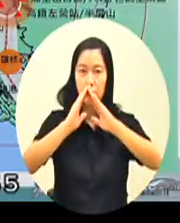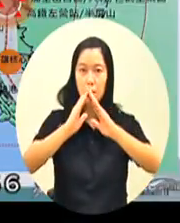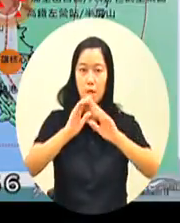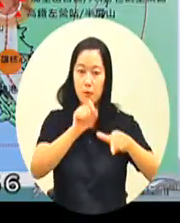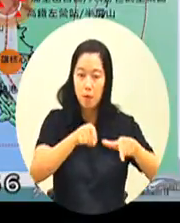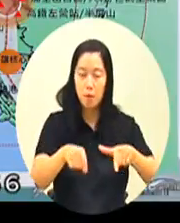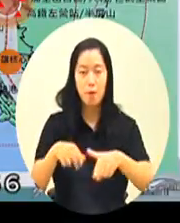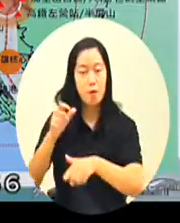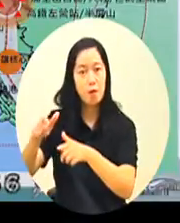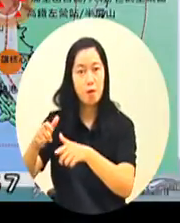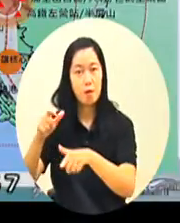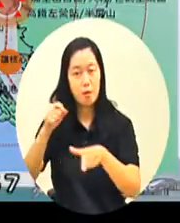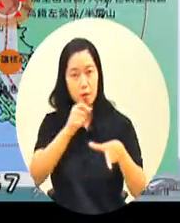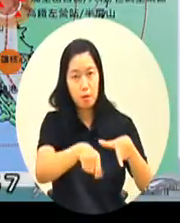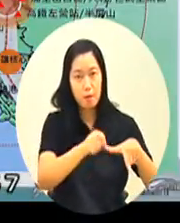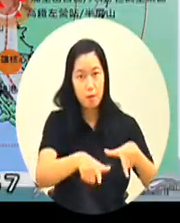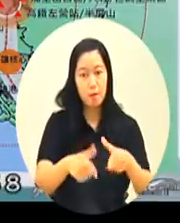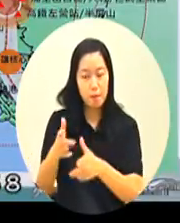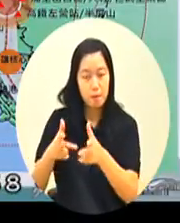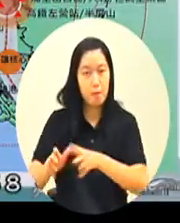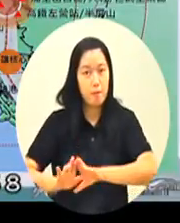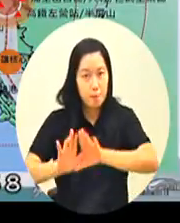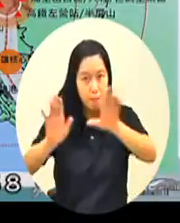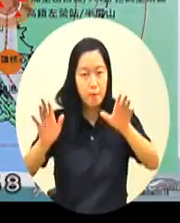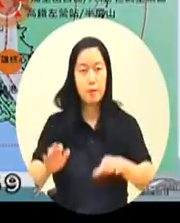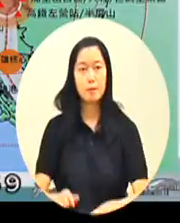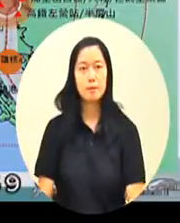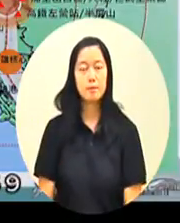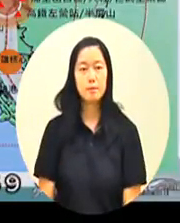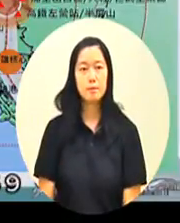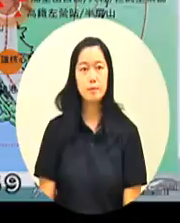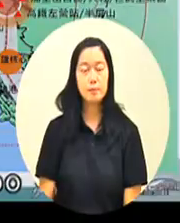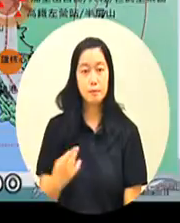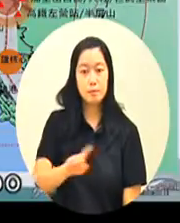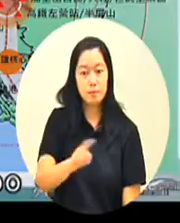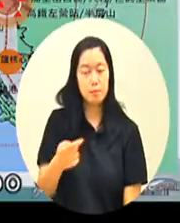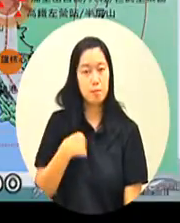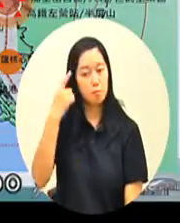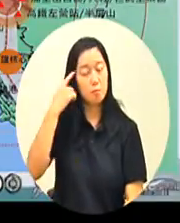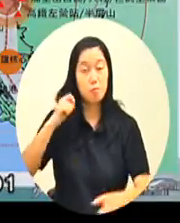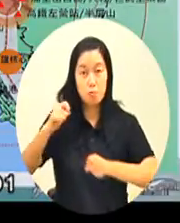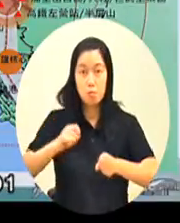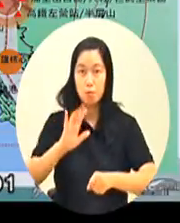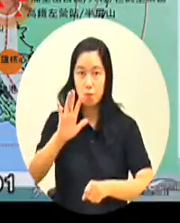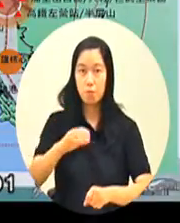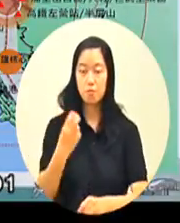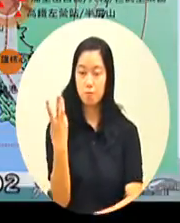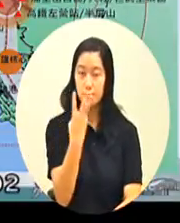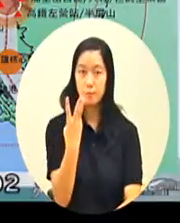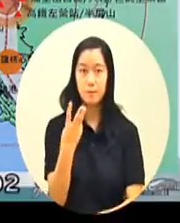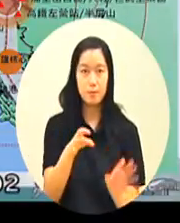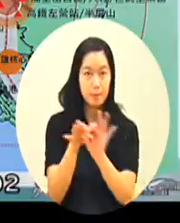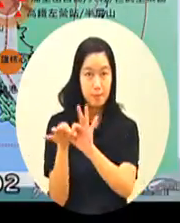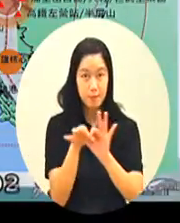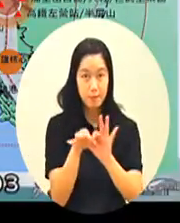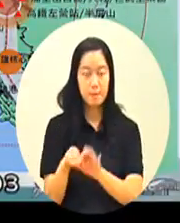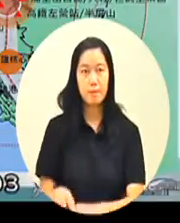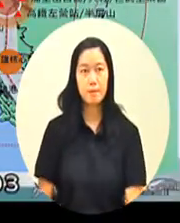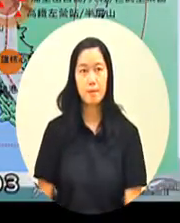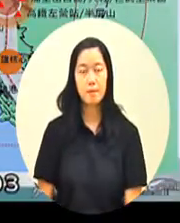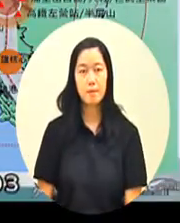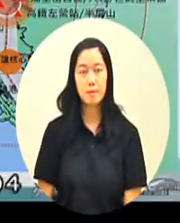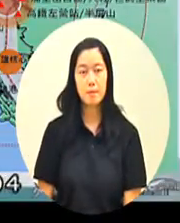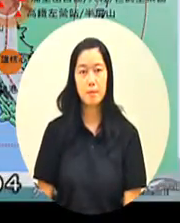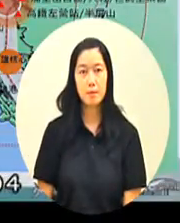或是我们最重要的课题。那接下来呢，我们有一个计划，这个计划是三个环。第一个环是，我